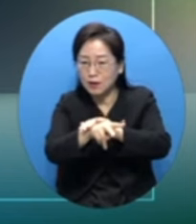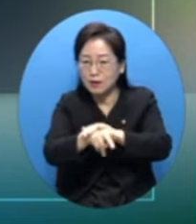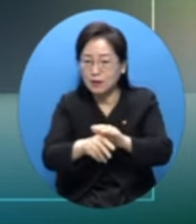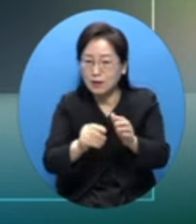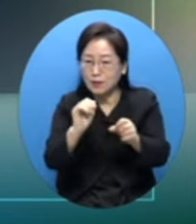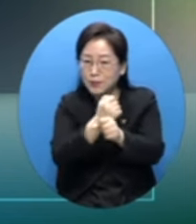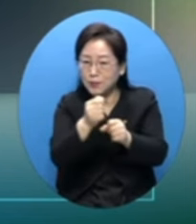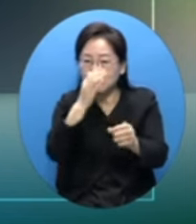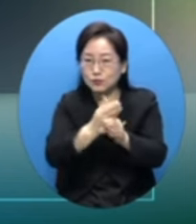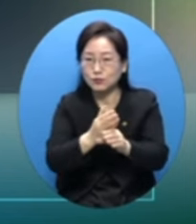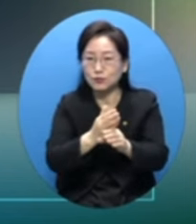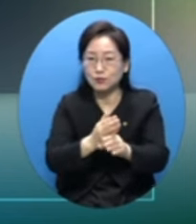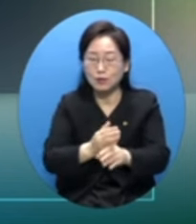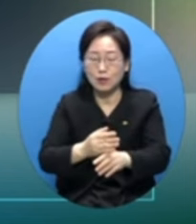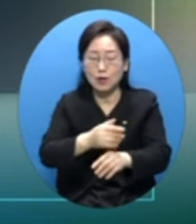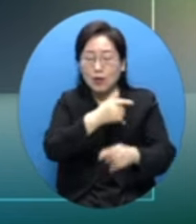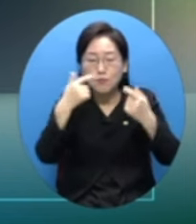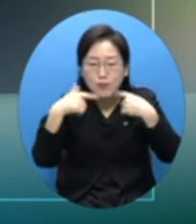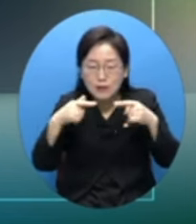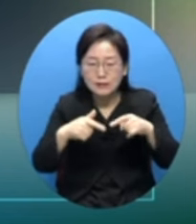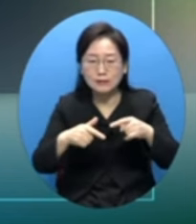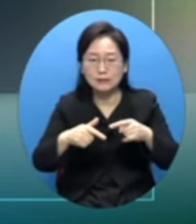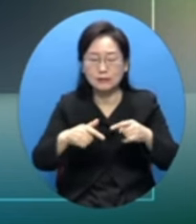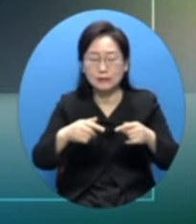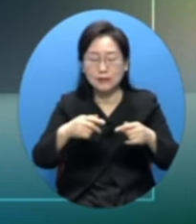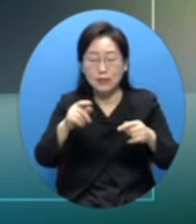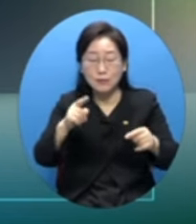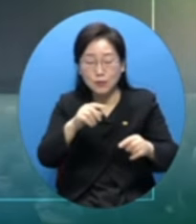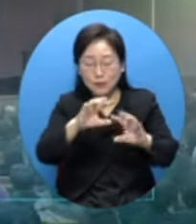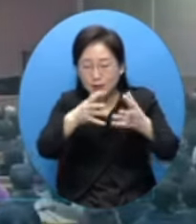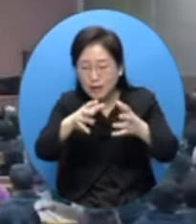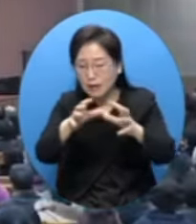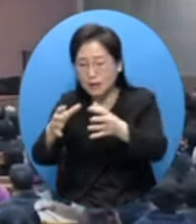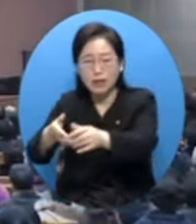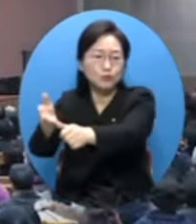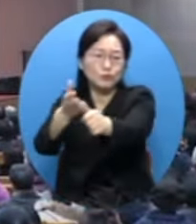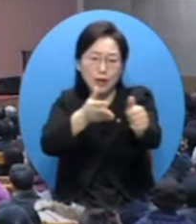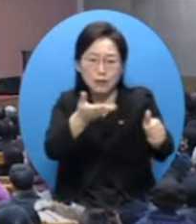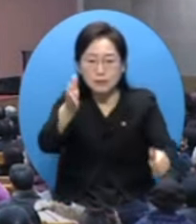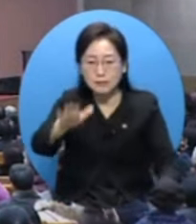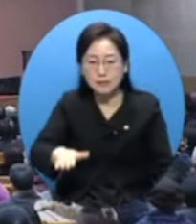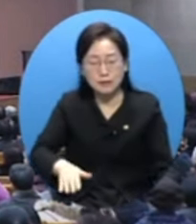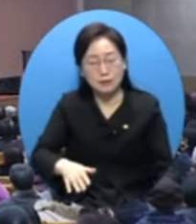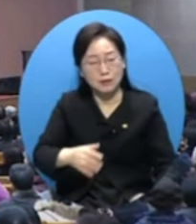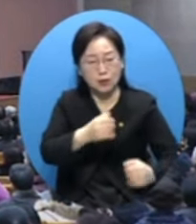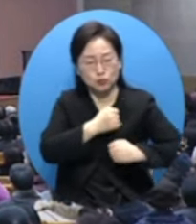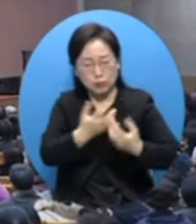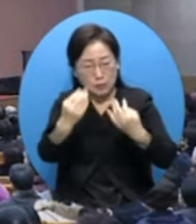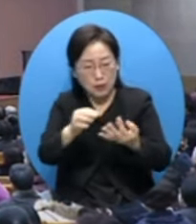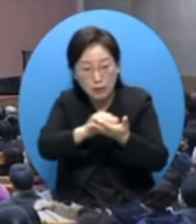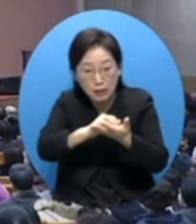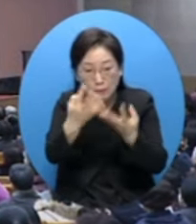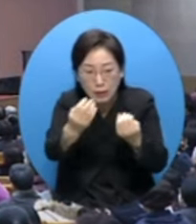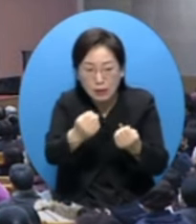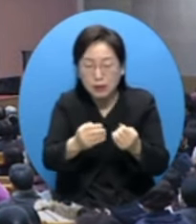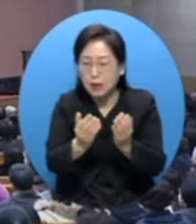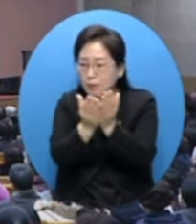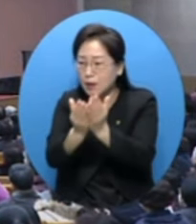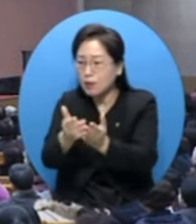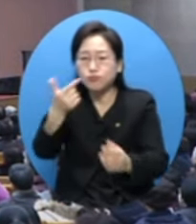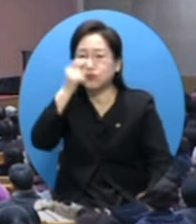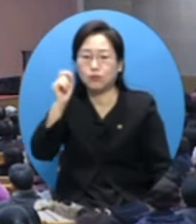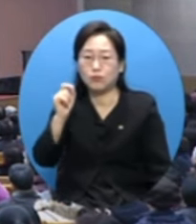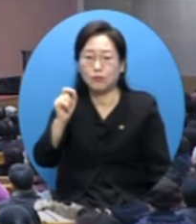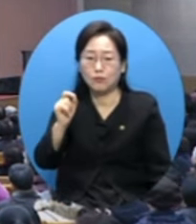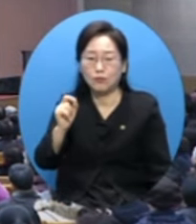벨기에, 네덜란드 해군에게 협조를 요청했지만 너무나 많은 군사들이 갇혀있기 때문에 배는 턱없이 부족했습니다.